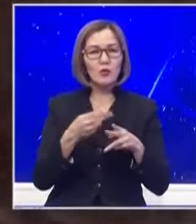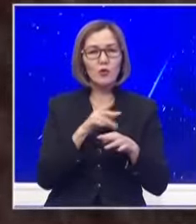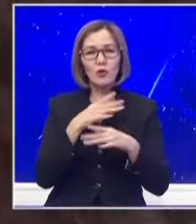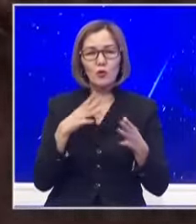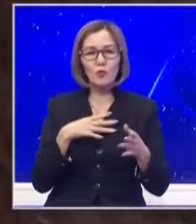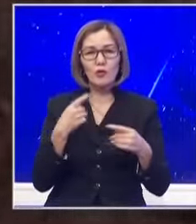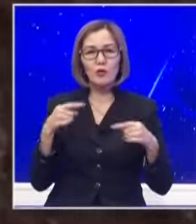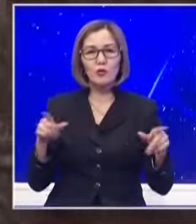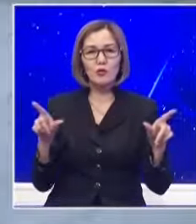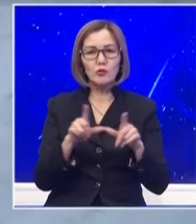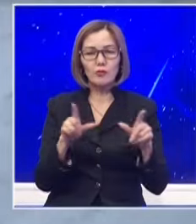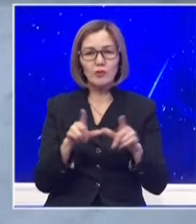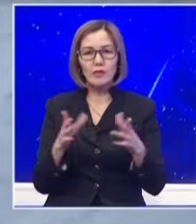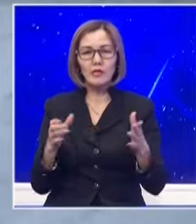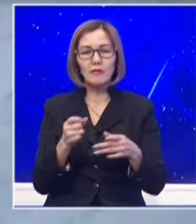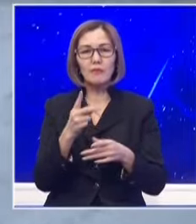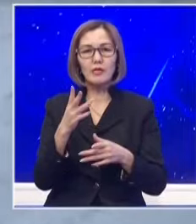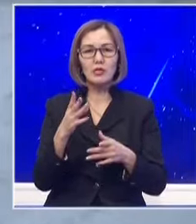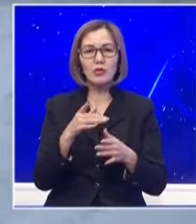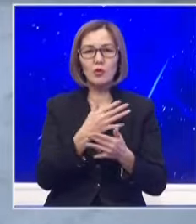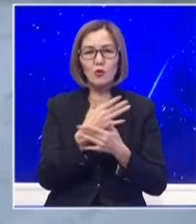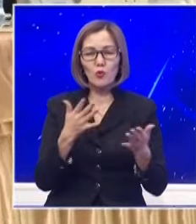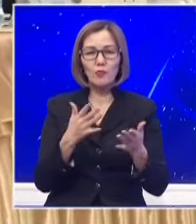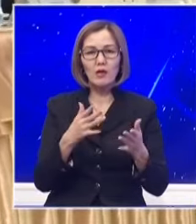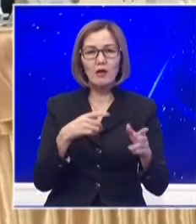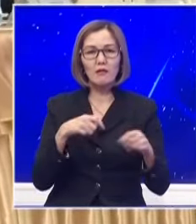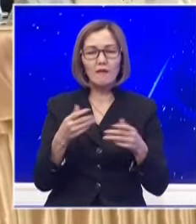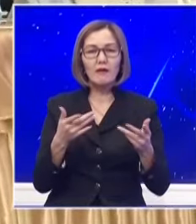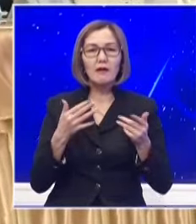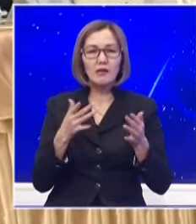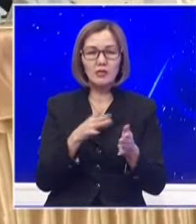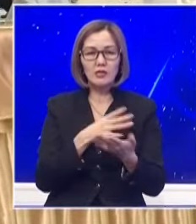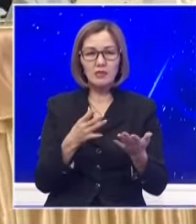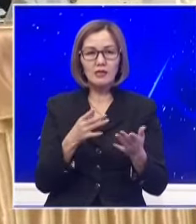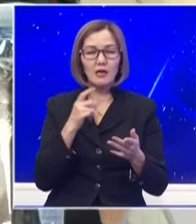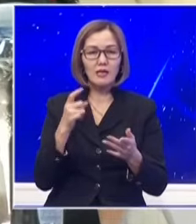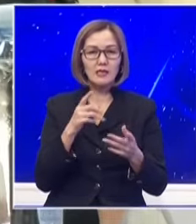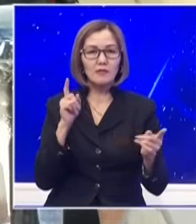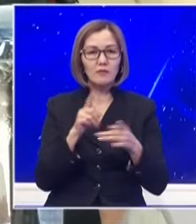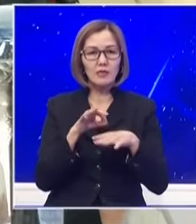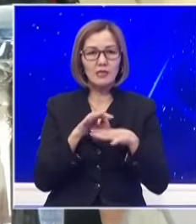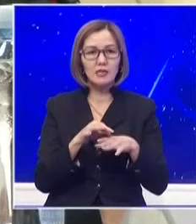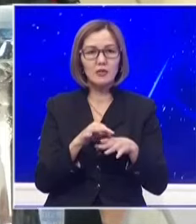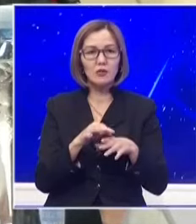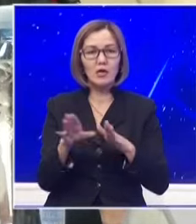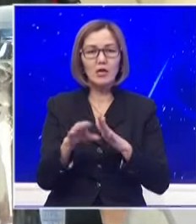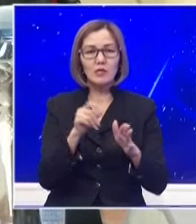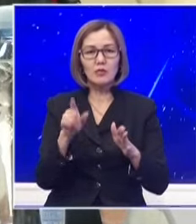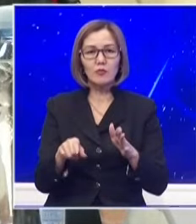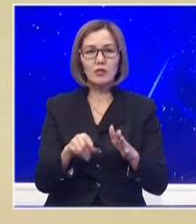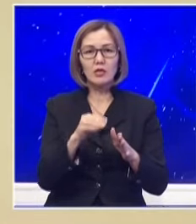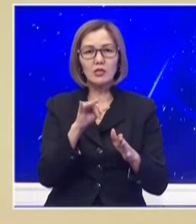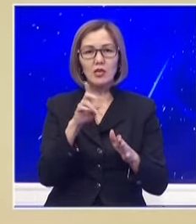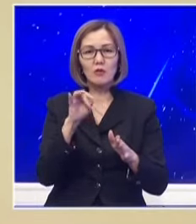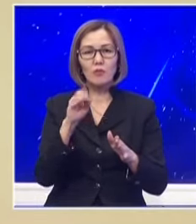түрлі супермаркеттер бірнеше есе көп тауарды талап етеді. Айта кетейік, бұған дейін фермерлермен кездесуге парламент сенатының депутаты